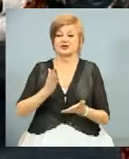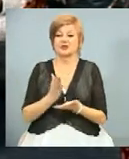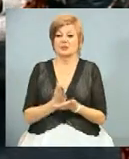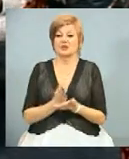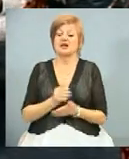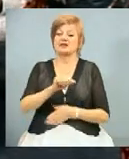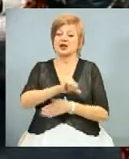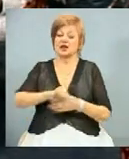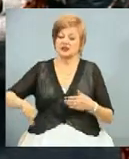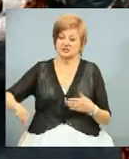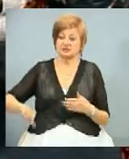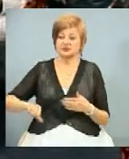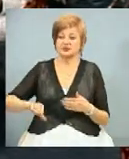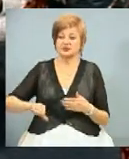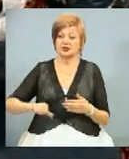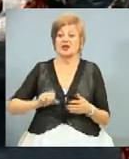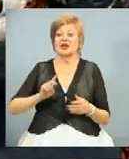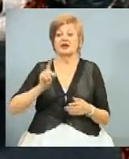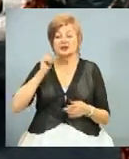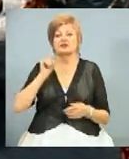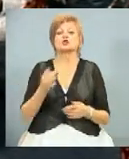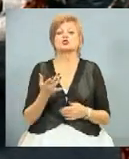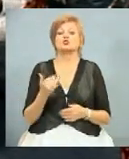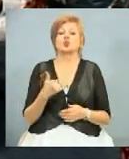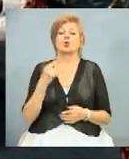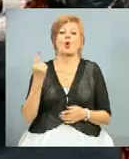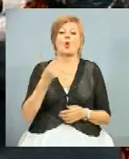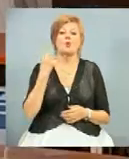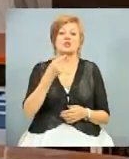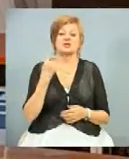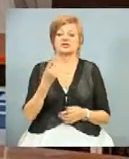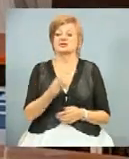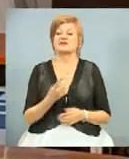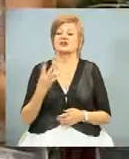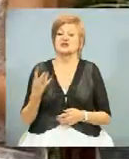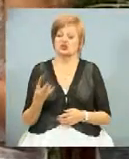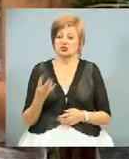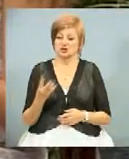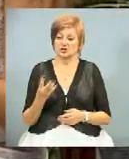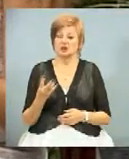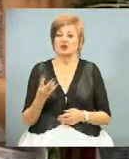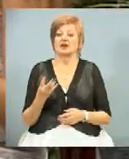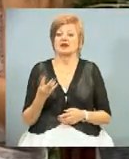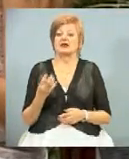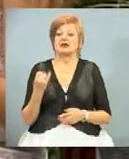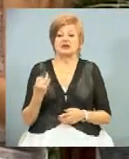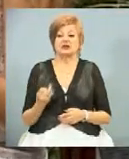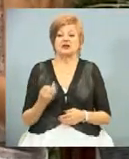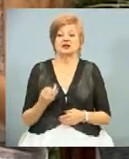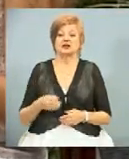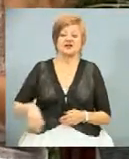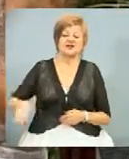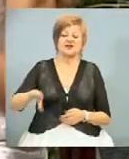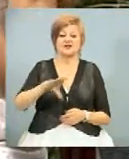також кордони. Які ти знаєш взагалі? Скільки в нас областей в Україні? 24. Так, і всі